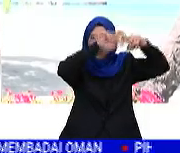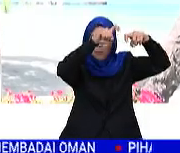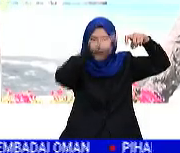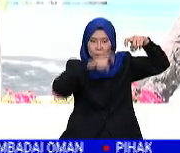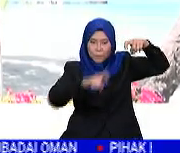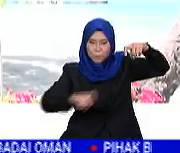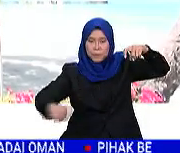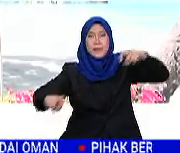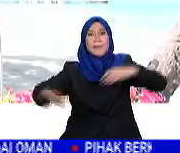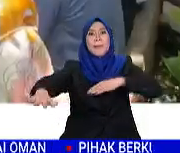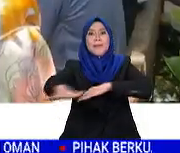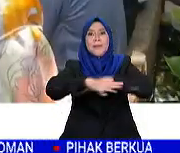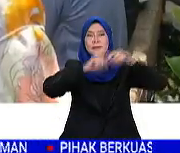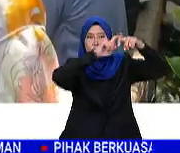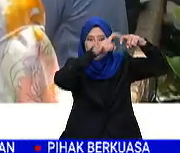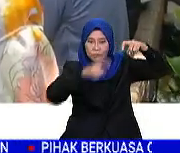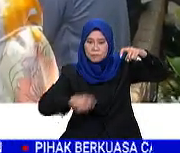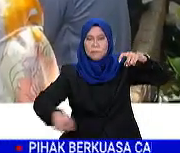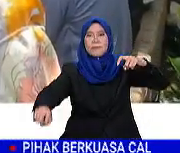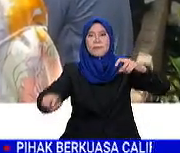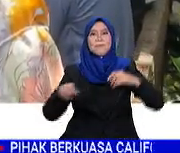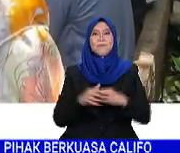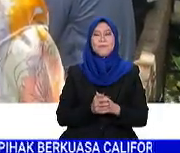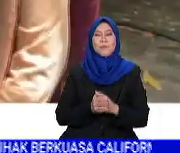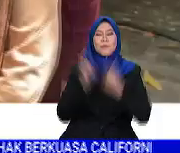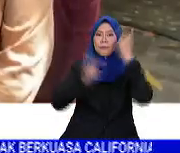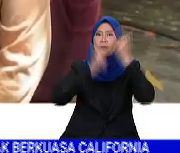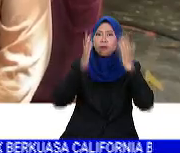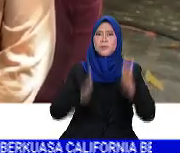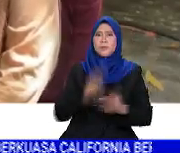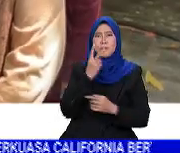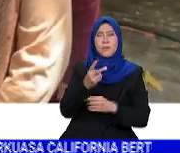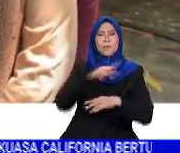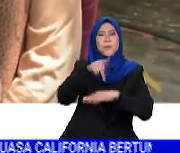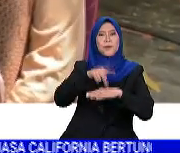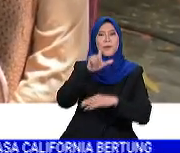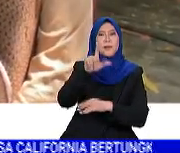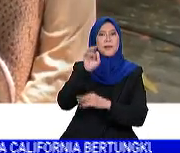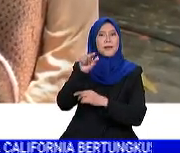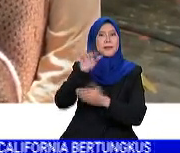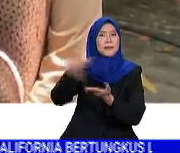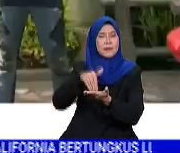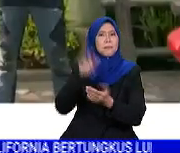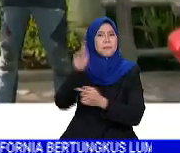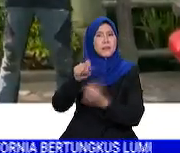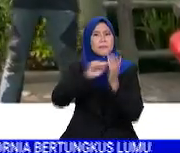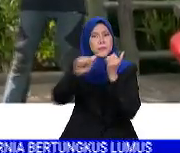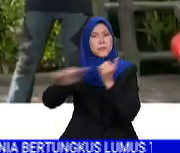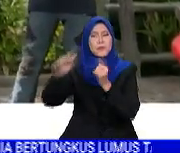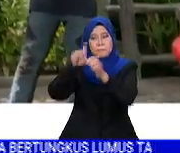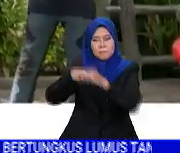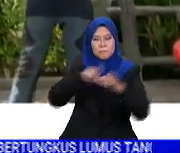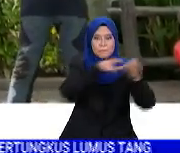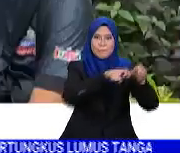ke tepi pantai Summer Bay inilah. Pelancong yang ditemui menyifatkan Pulau Lang Tengah wajar dipromosi lagi bagi menarik